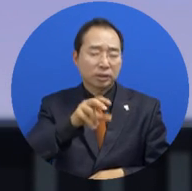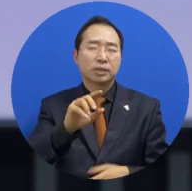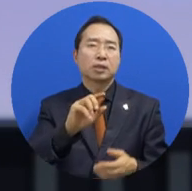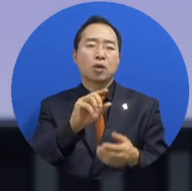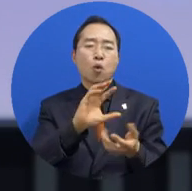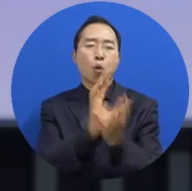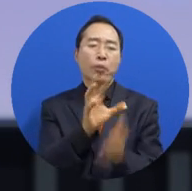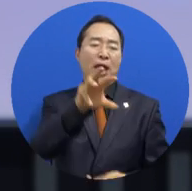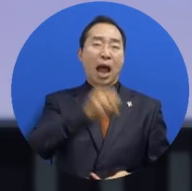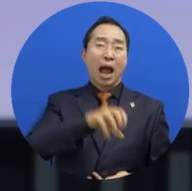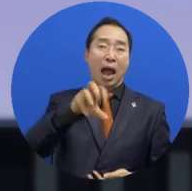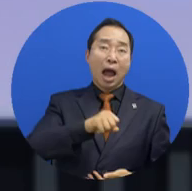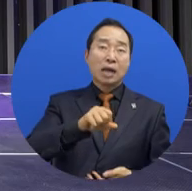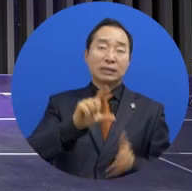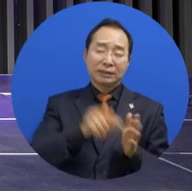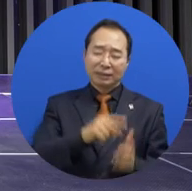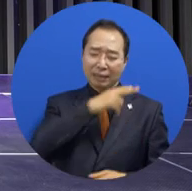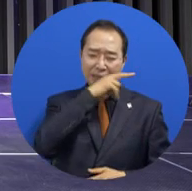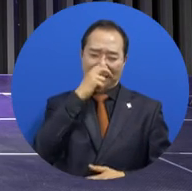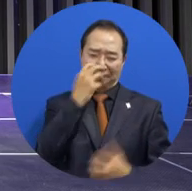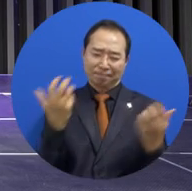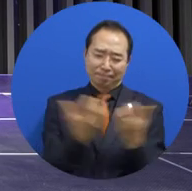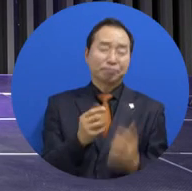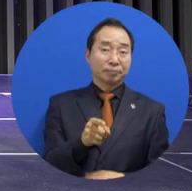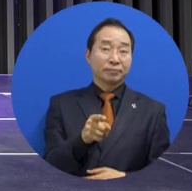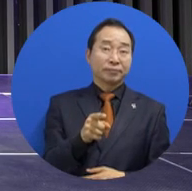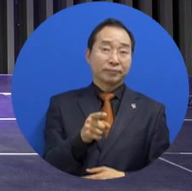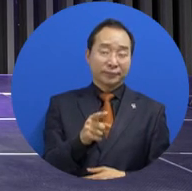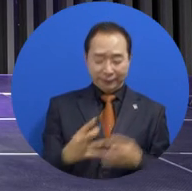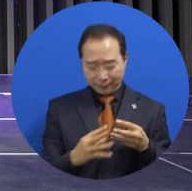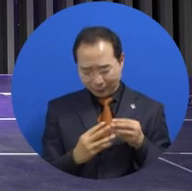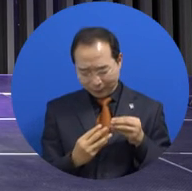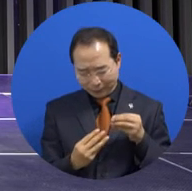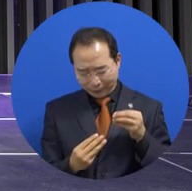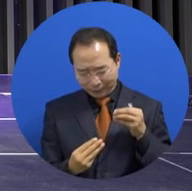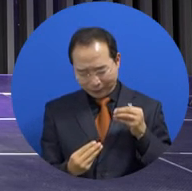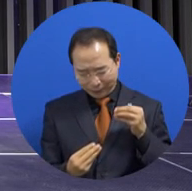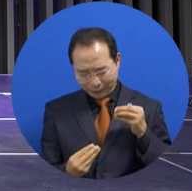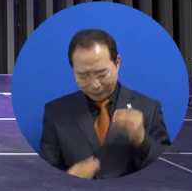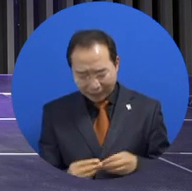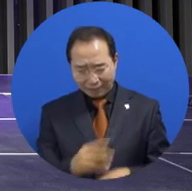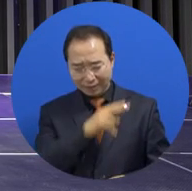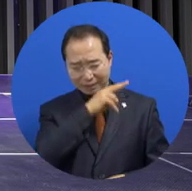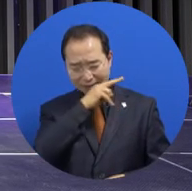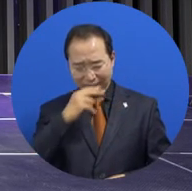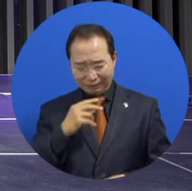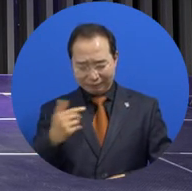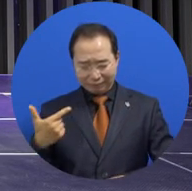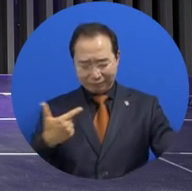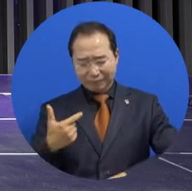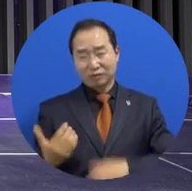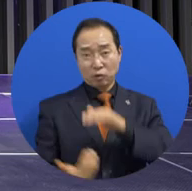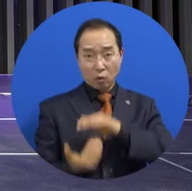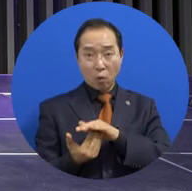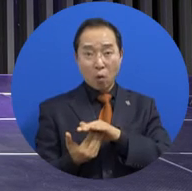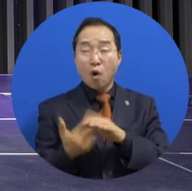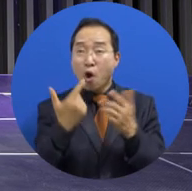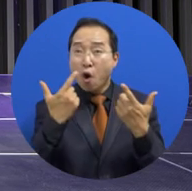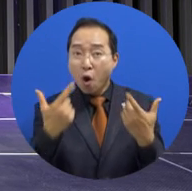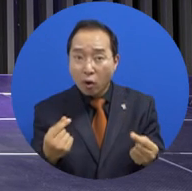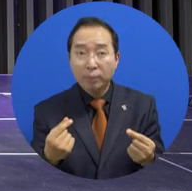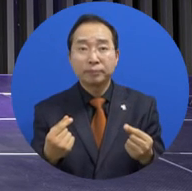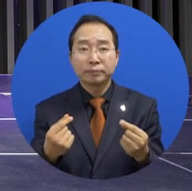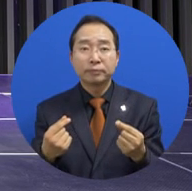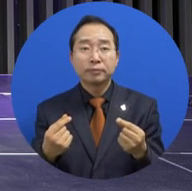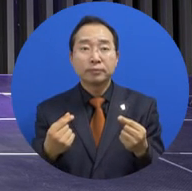가장 향기롭기 때문이랍니다. 글쓰기란 그런 게 아닐까요? 바로 그 장미처럼 진한 내면의 향기를 응축시켜서